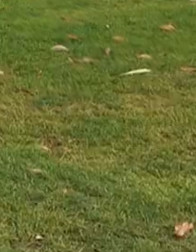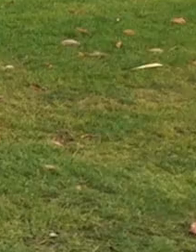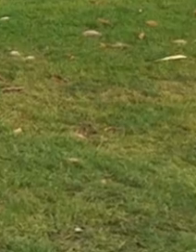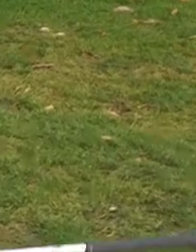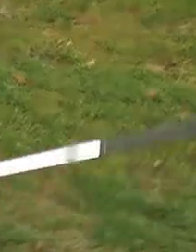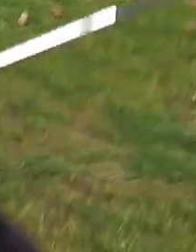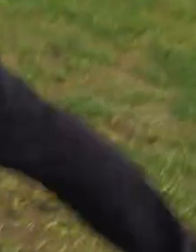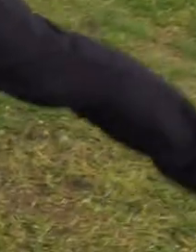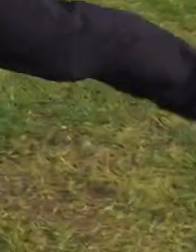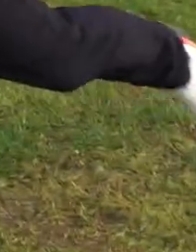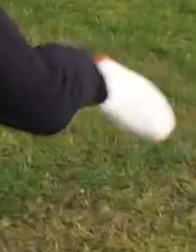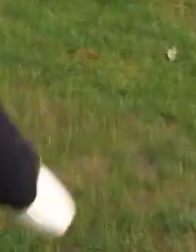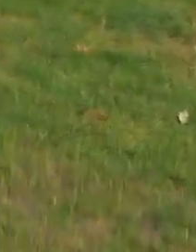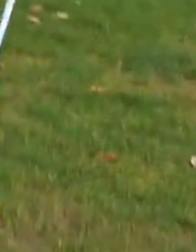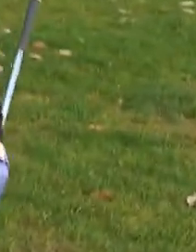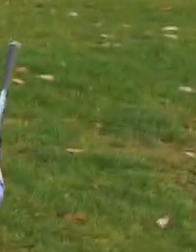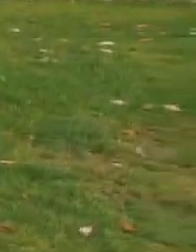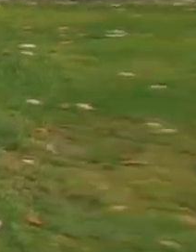너.